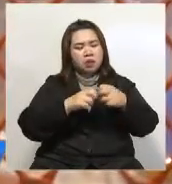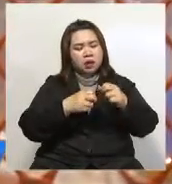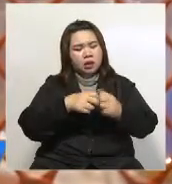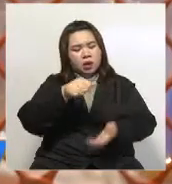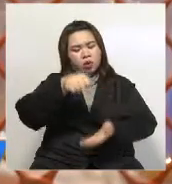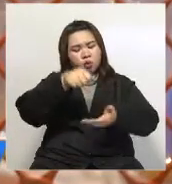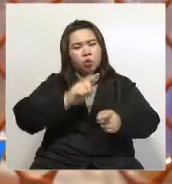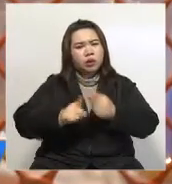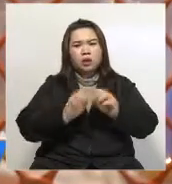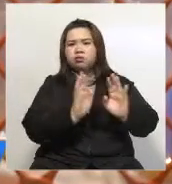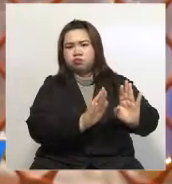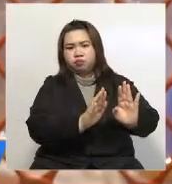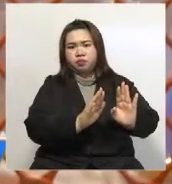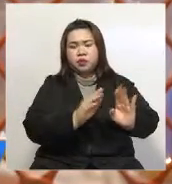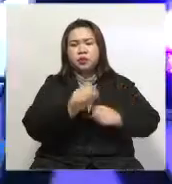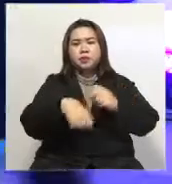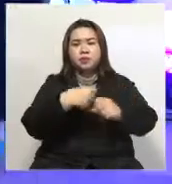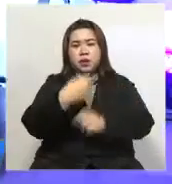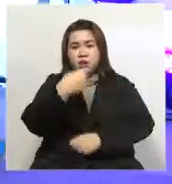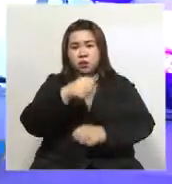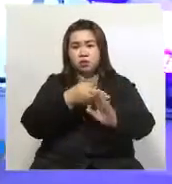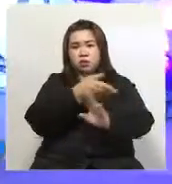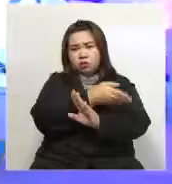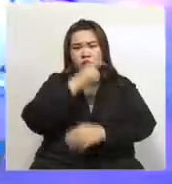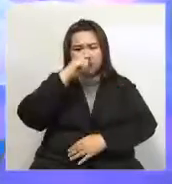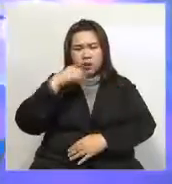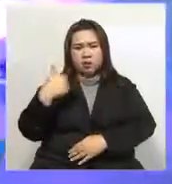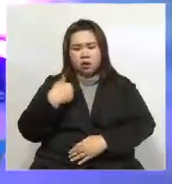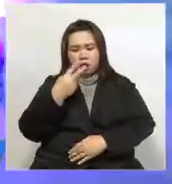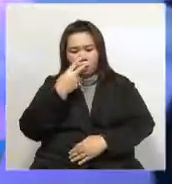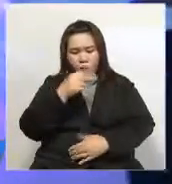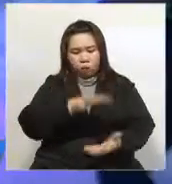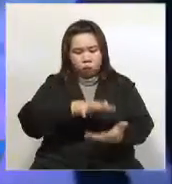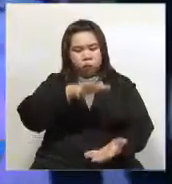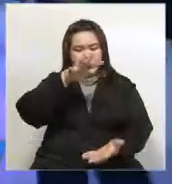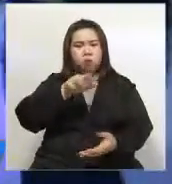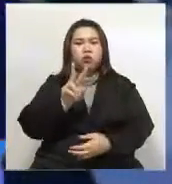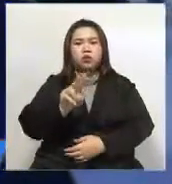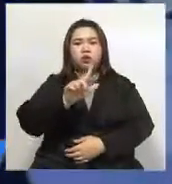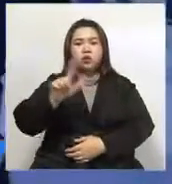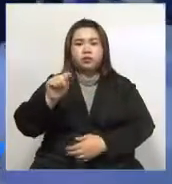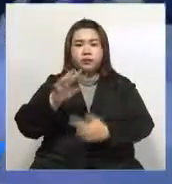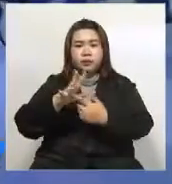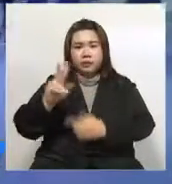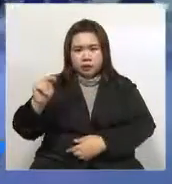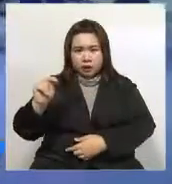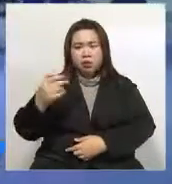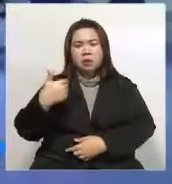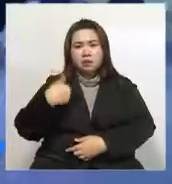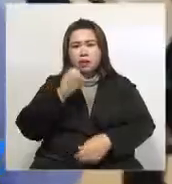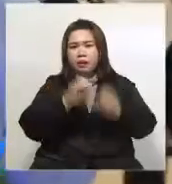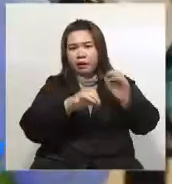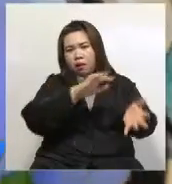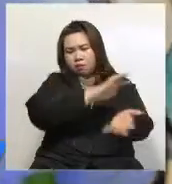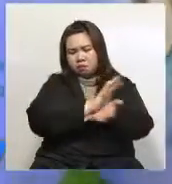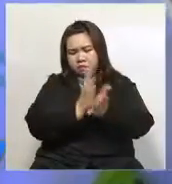พลาสติกหลังพบว่าในช่วง10ปีที่ผ่านมาประเทศไทยเกิดขยะพลาสติกขึ้นประมาณปีละ2ล้านตันและมีการนำขยะกลับมา